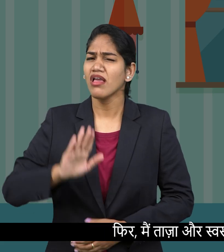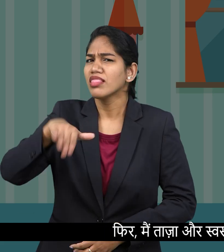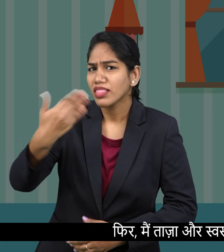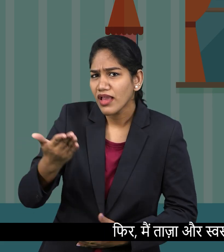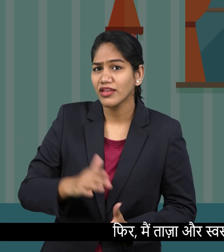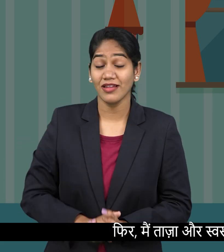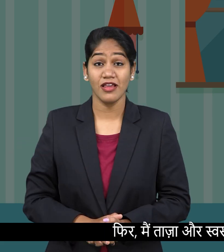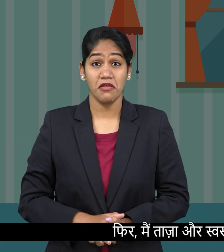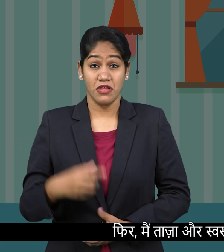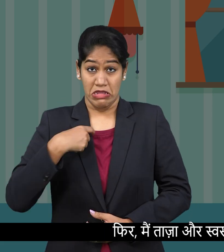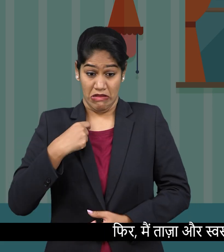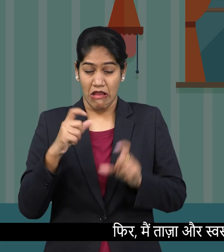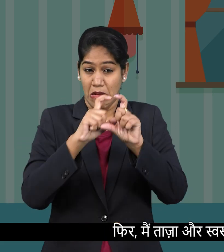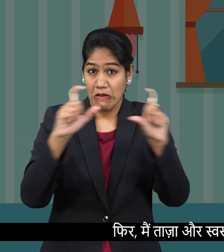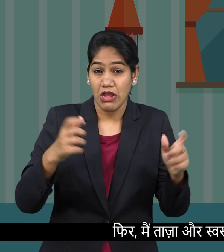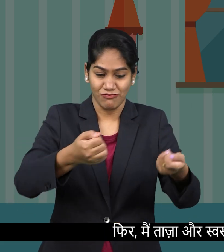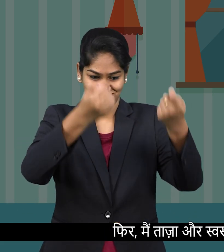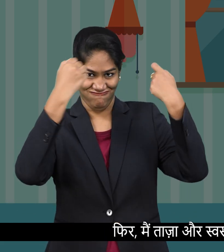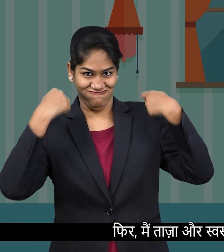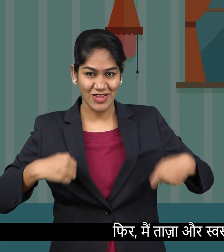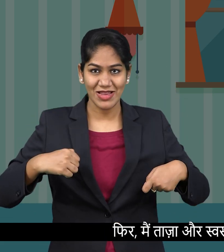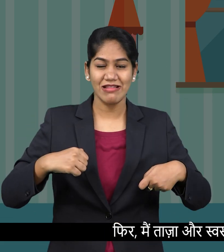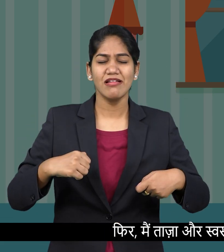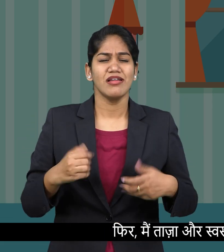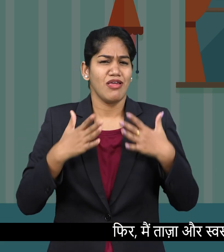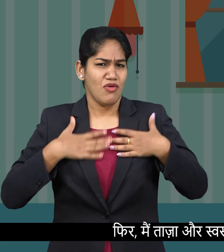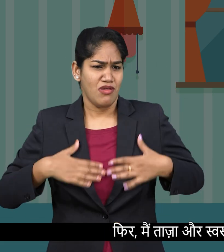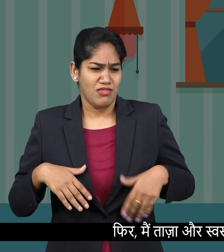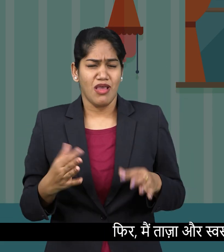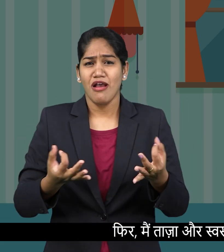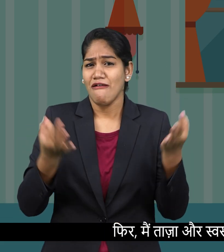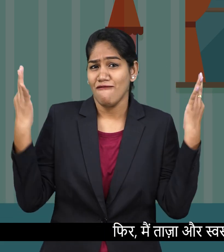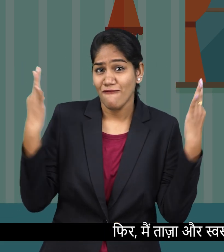फिर मैं ताजा और स्वस्थ रहने के लिए साफ कपड़े पहनता हूँ।